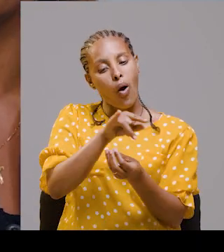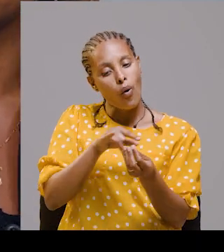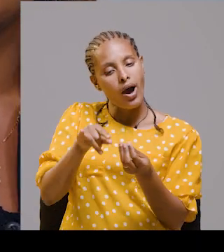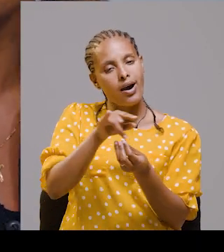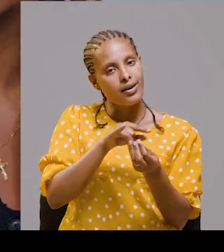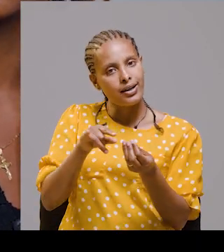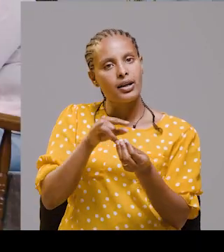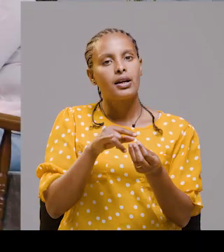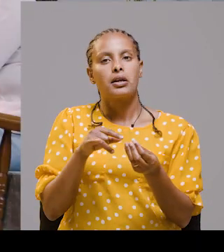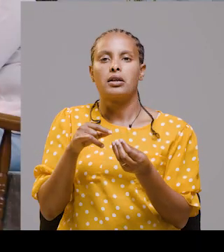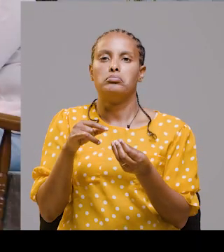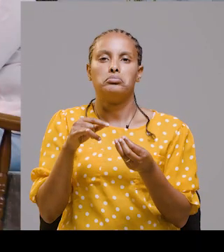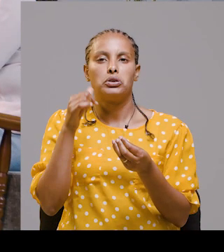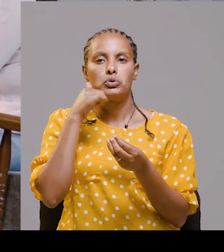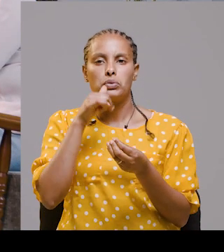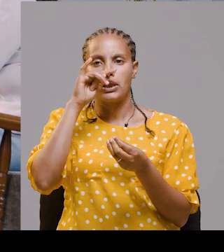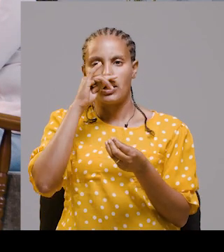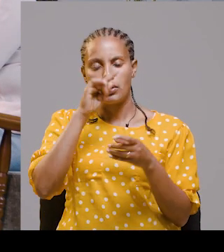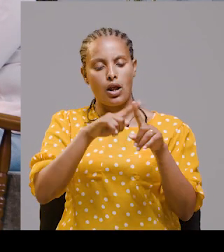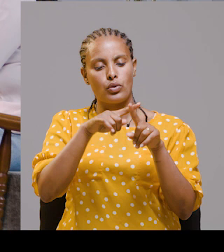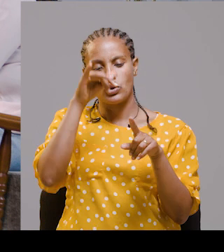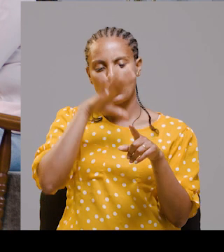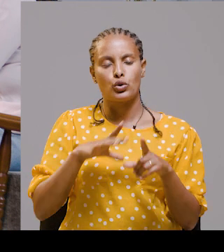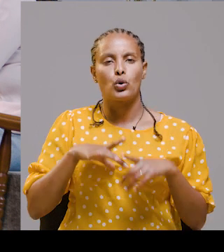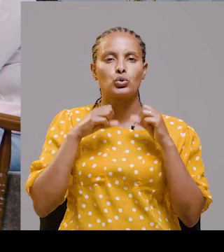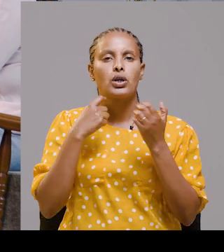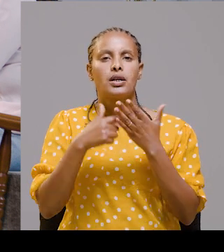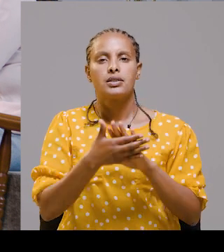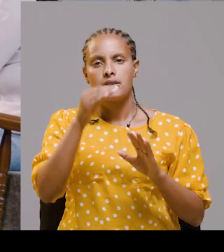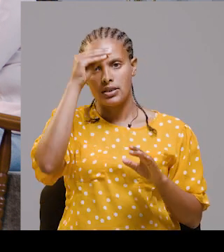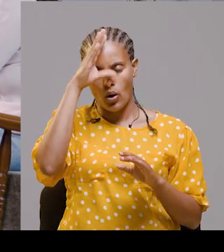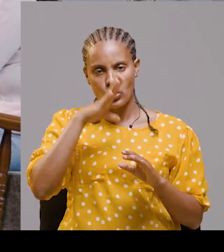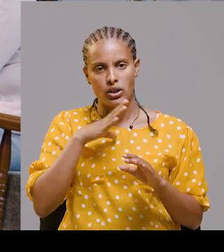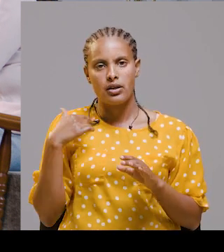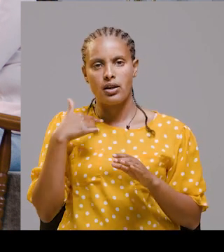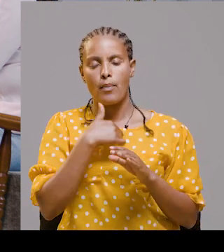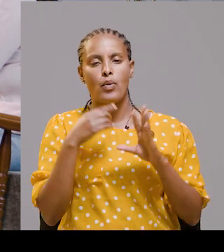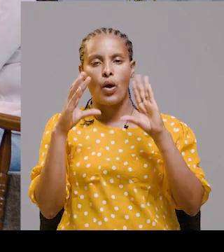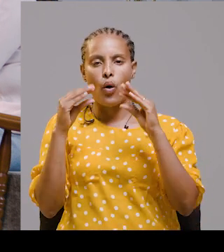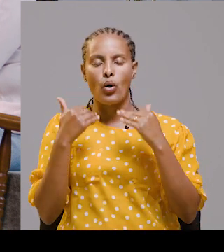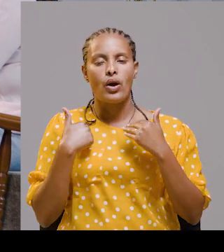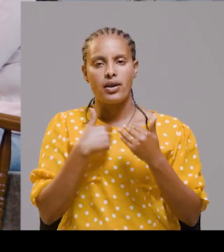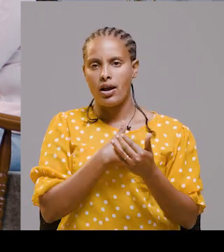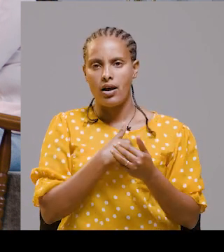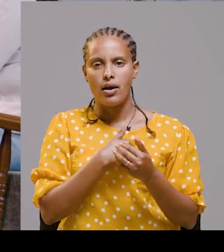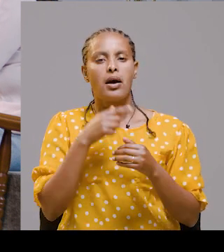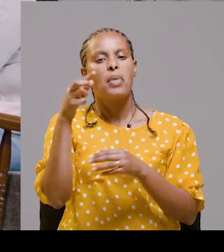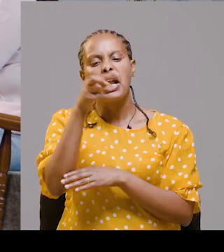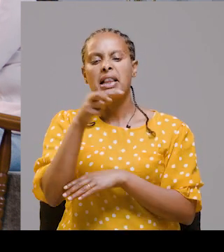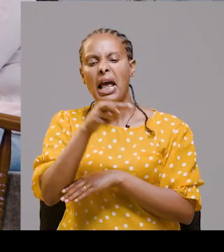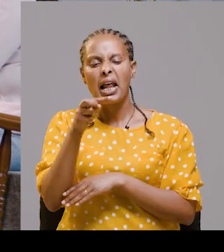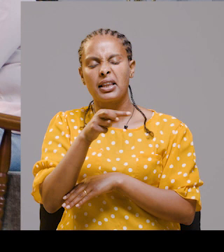መልኩ የደረሰባቸው ሴቶችም ህጻናትም የተለያዩ ሰዎች ይኖራሉ እና እነዚህ ሰዎች እኛ በምናወራ ወይም ደግሞ በእለት